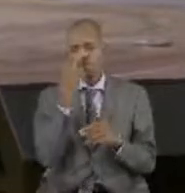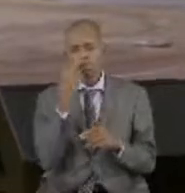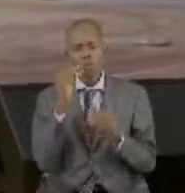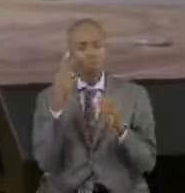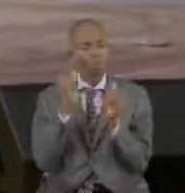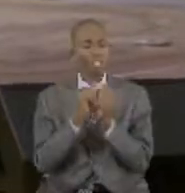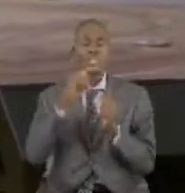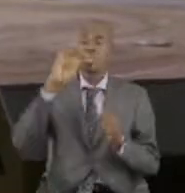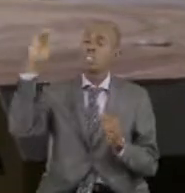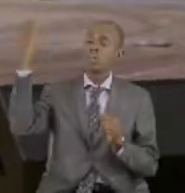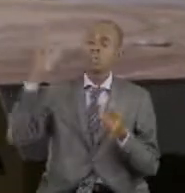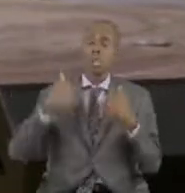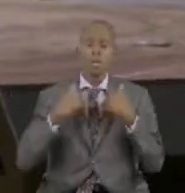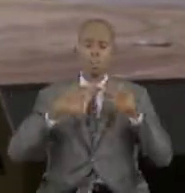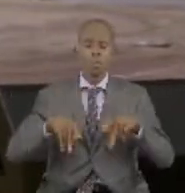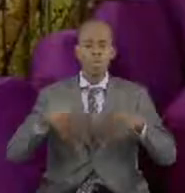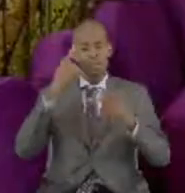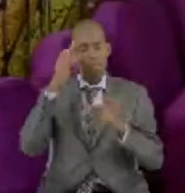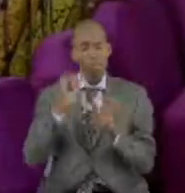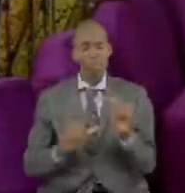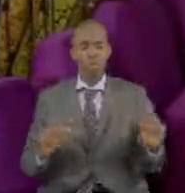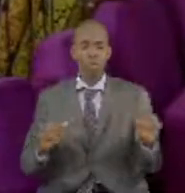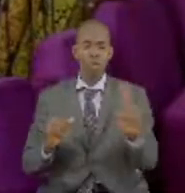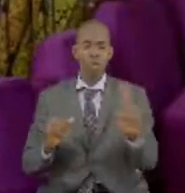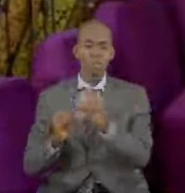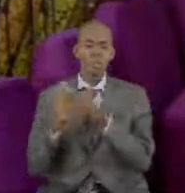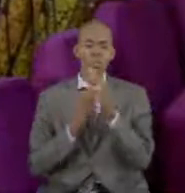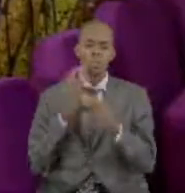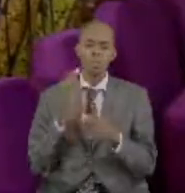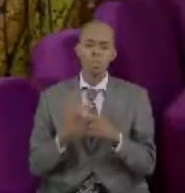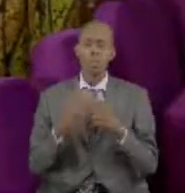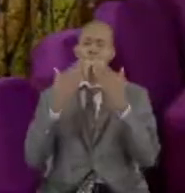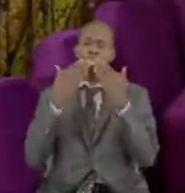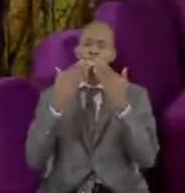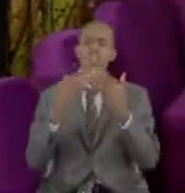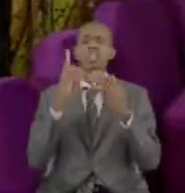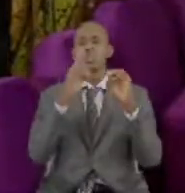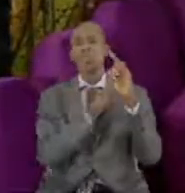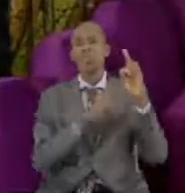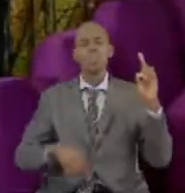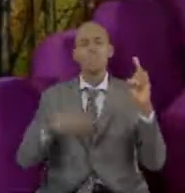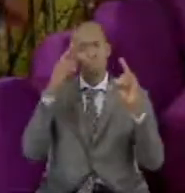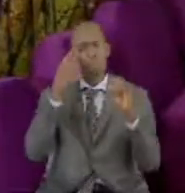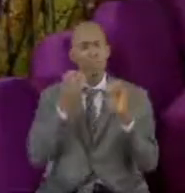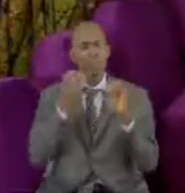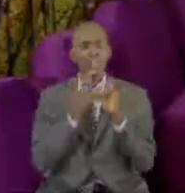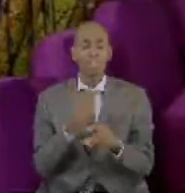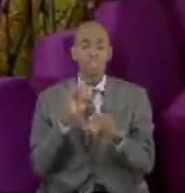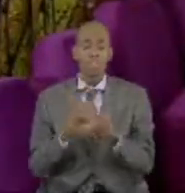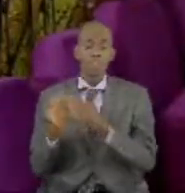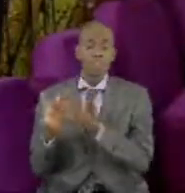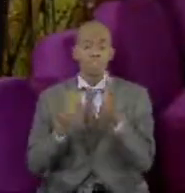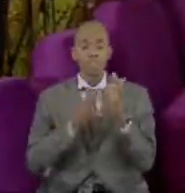pour vie pour chacun de nous au nom de jésus nous te remercions seigneur pour l'exaucement au